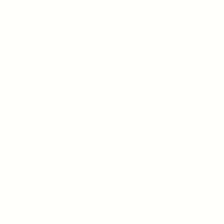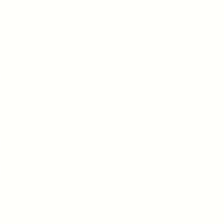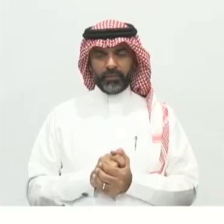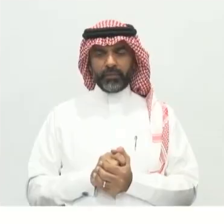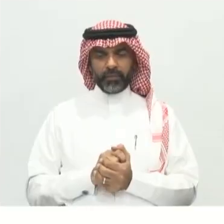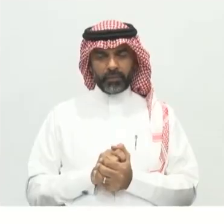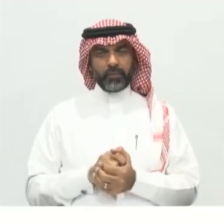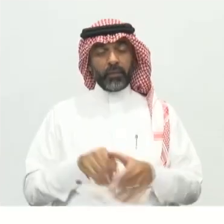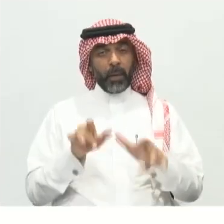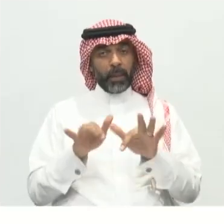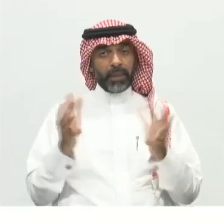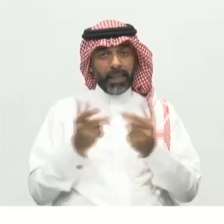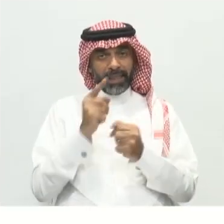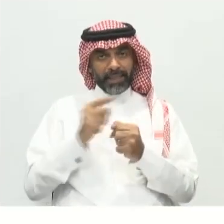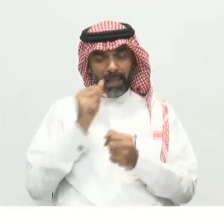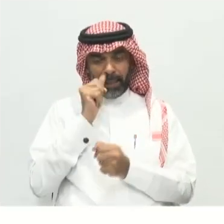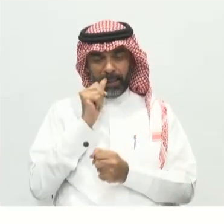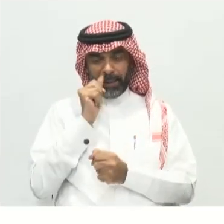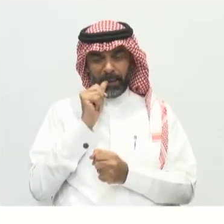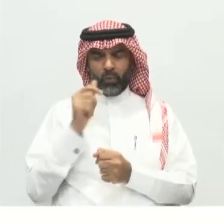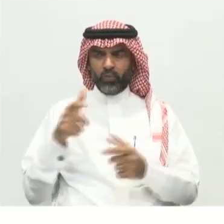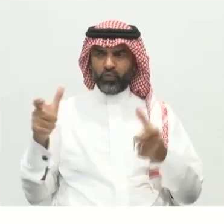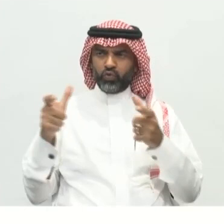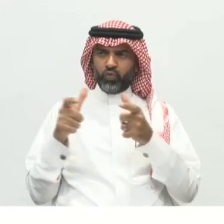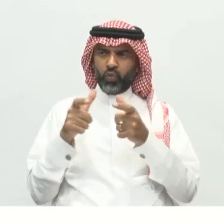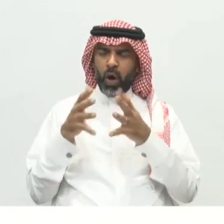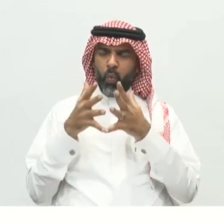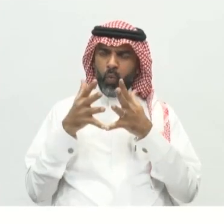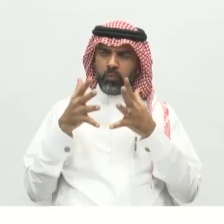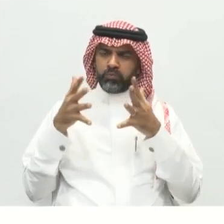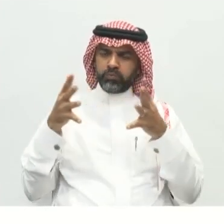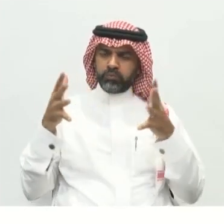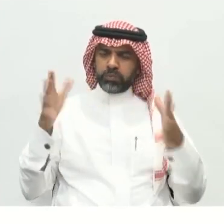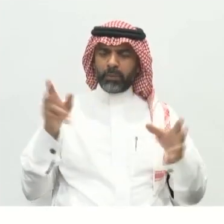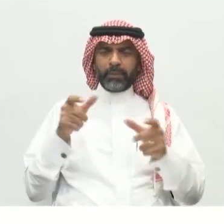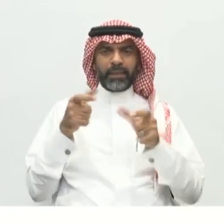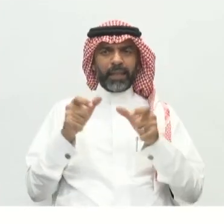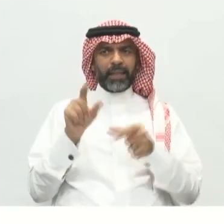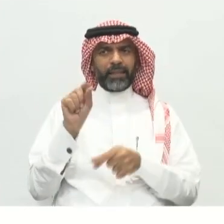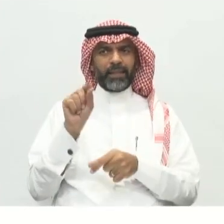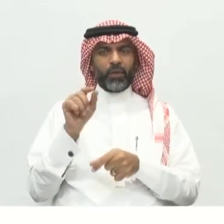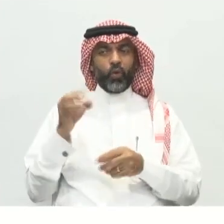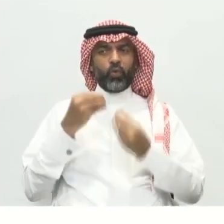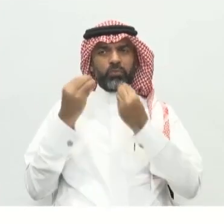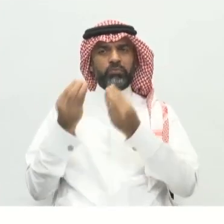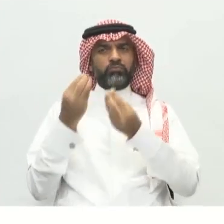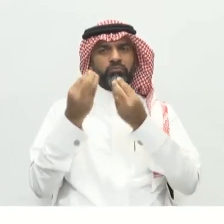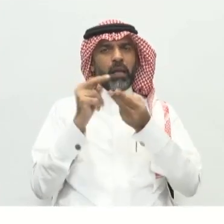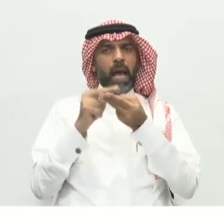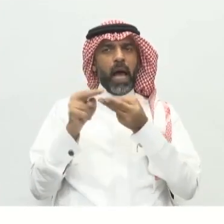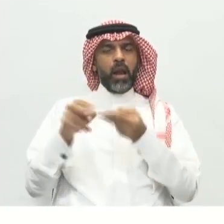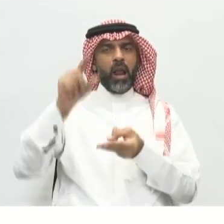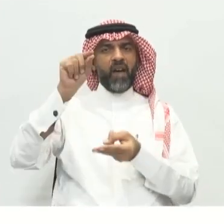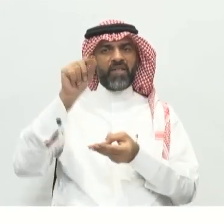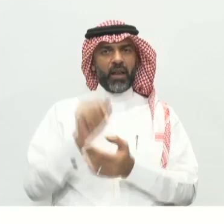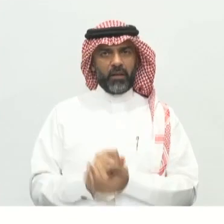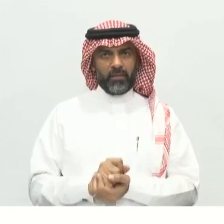برمجه الاعداد الصحيحه مجموعه واسعه من تقنيات التحسين التي تتيح حلا افضل لحل هذه